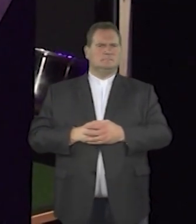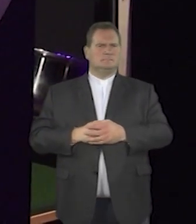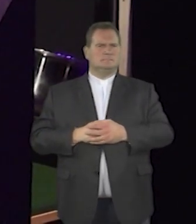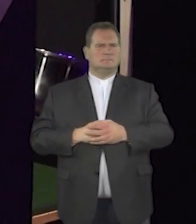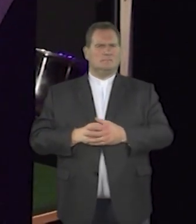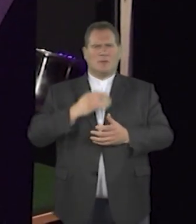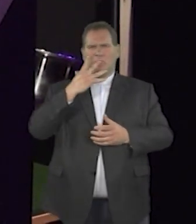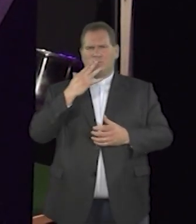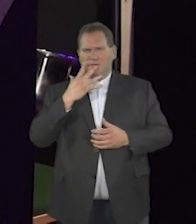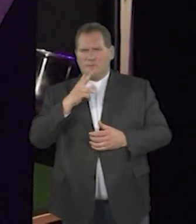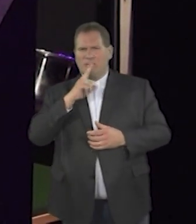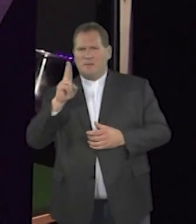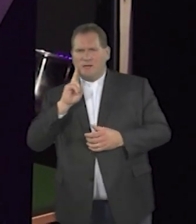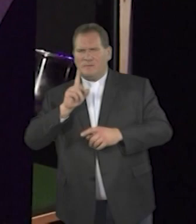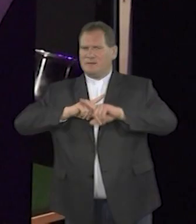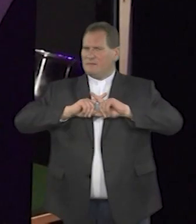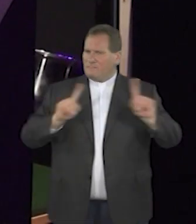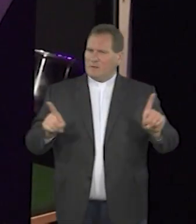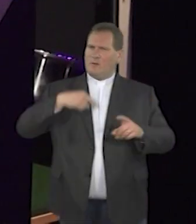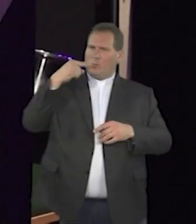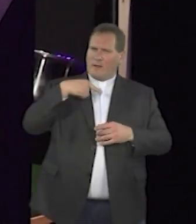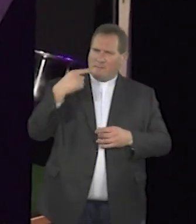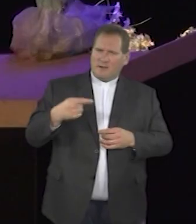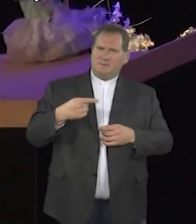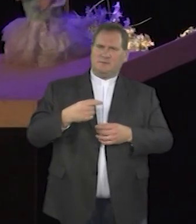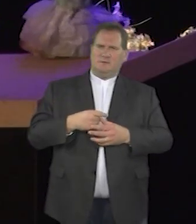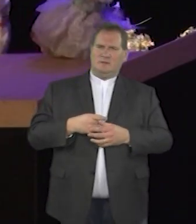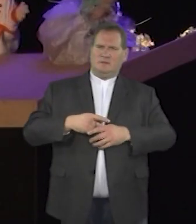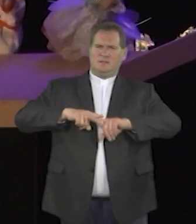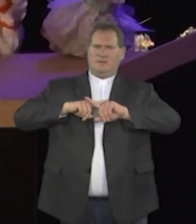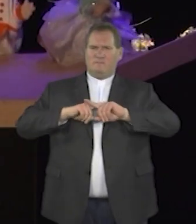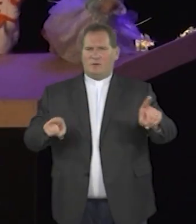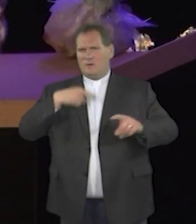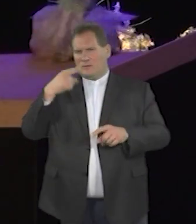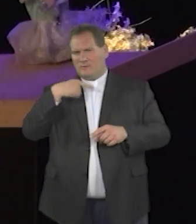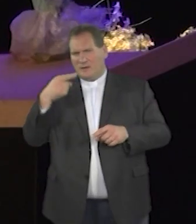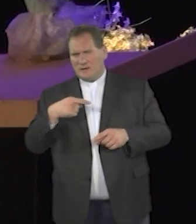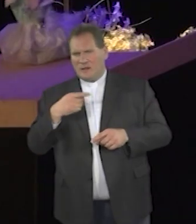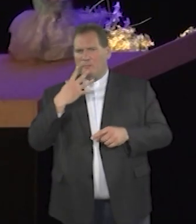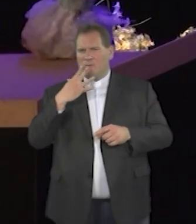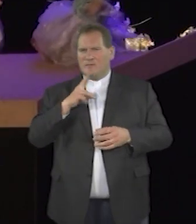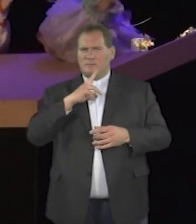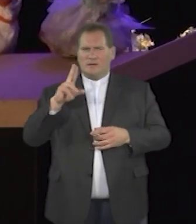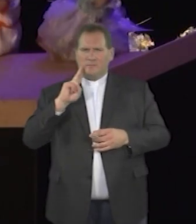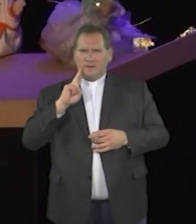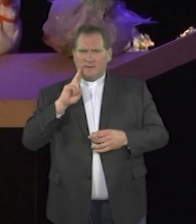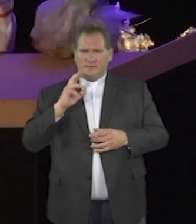Mówiła mama, nie wolno kłamać. Nie wolno kłamać, mówiła